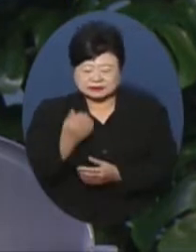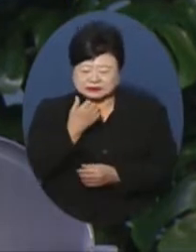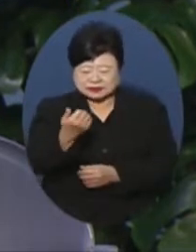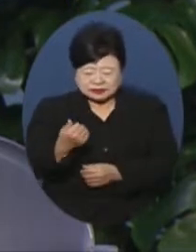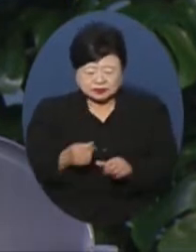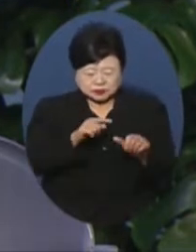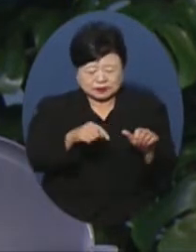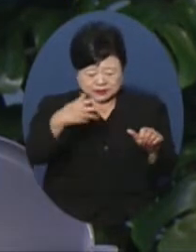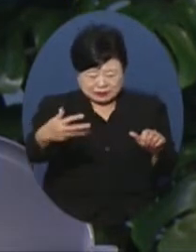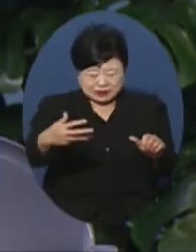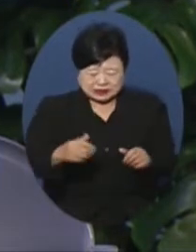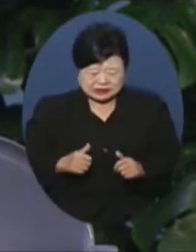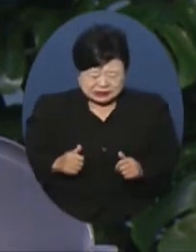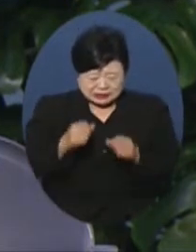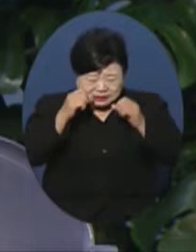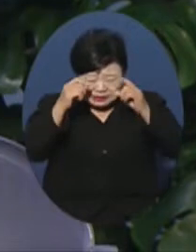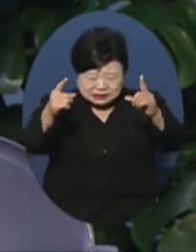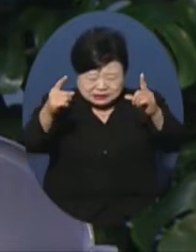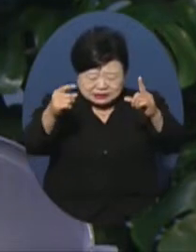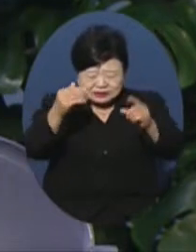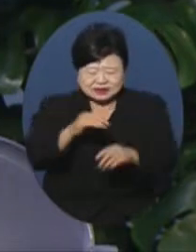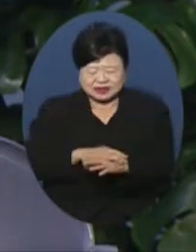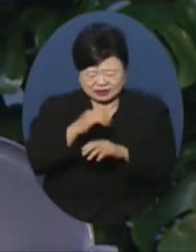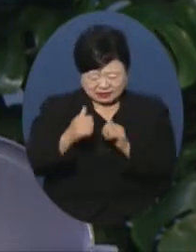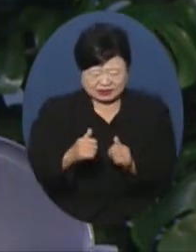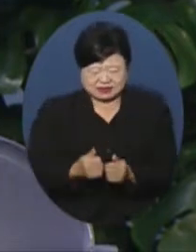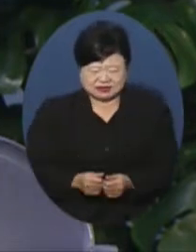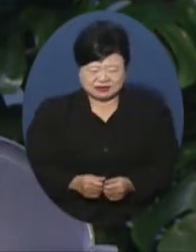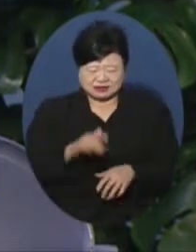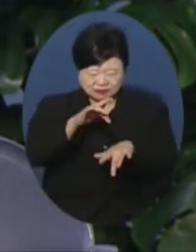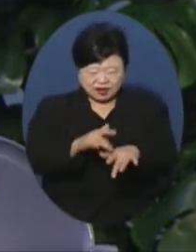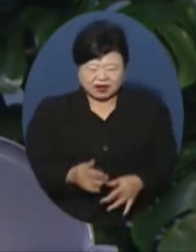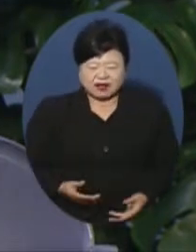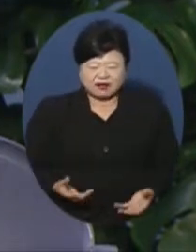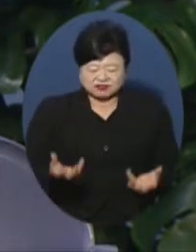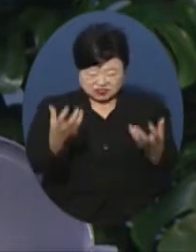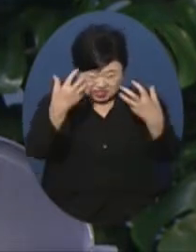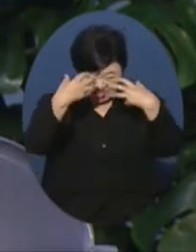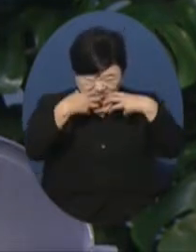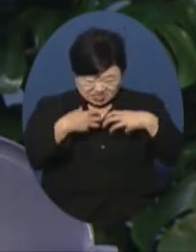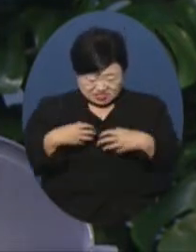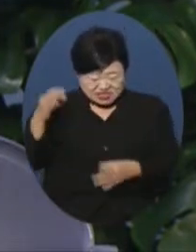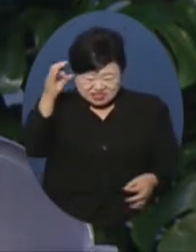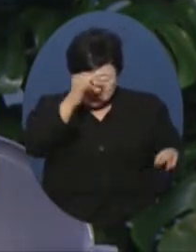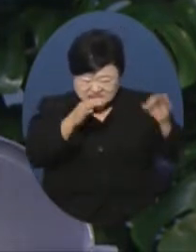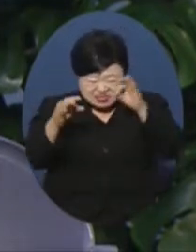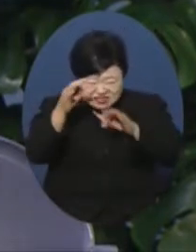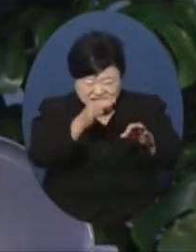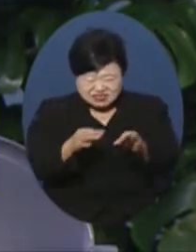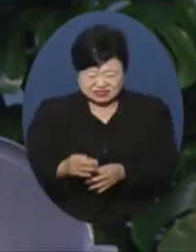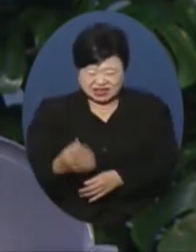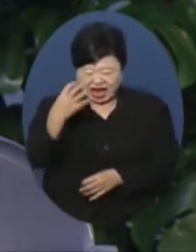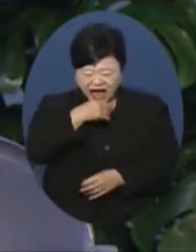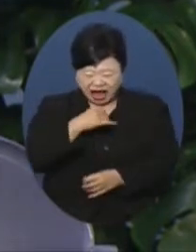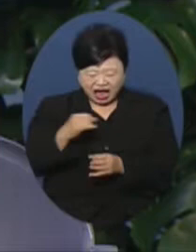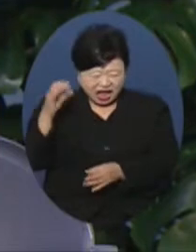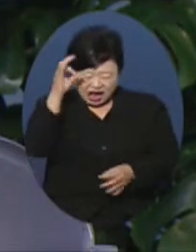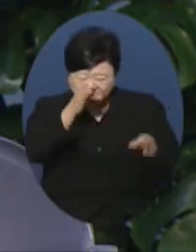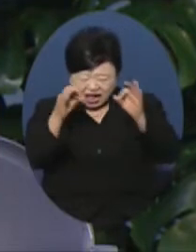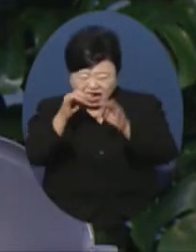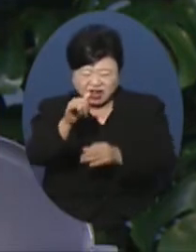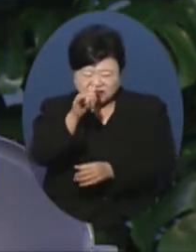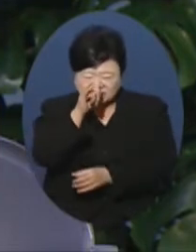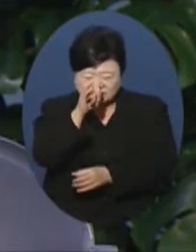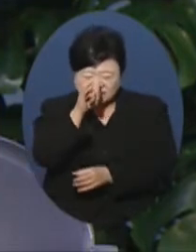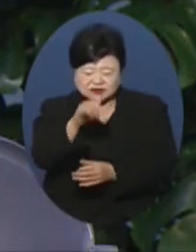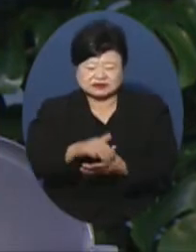베드로전서 5장 8절에 근신하라 깨어라 너희 대적 웬 원수 마귀가 우는 사자같이 두루 단념에